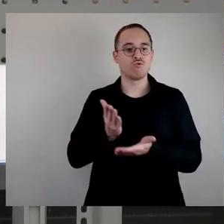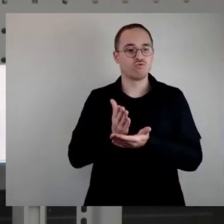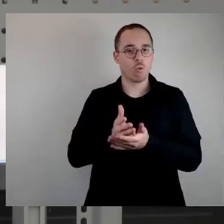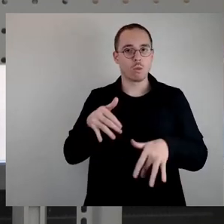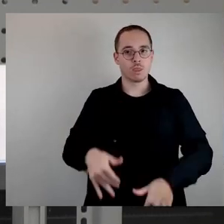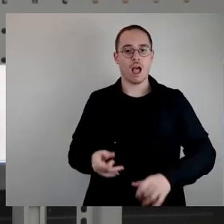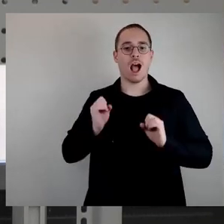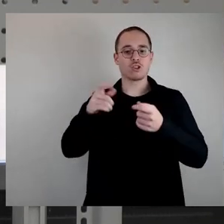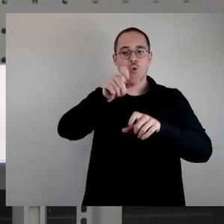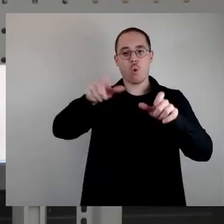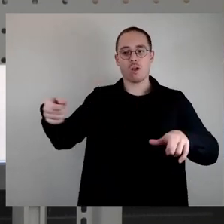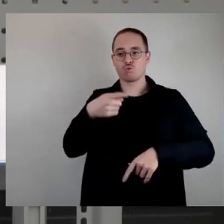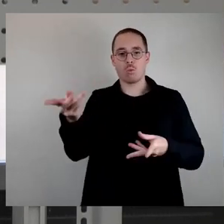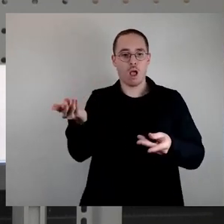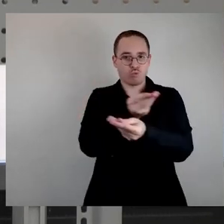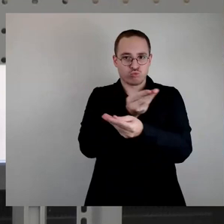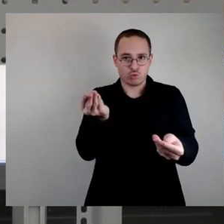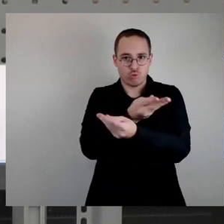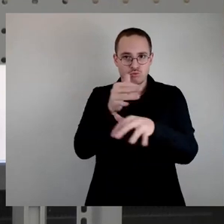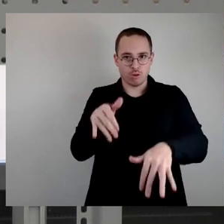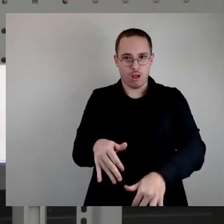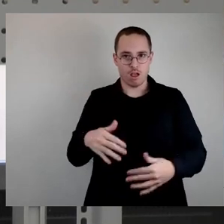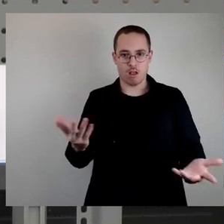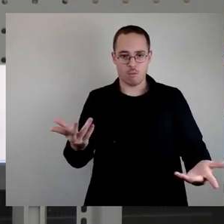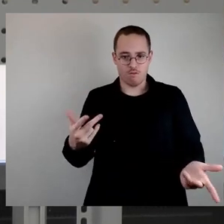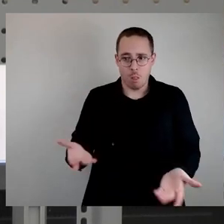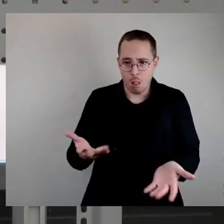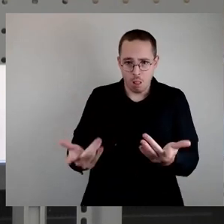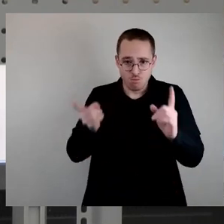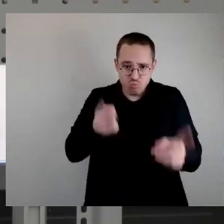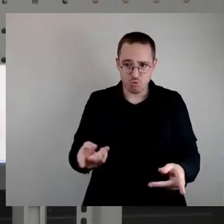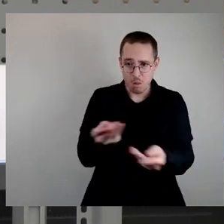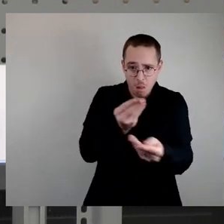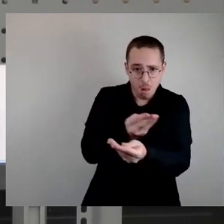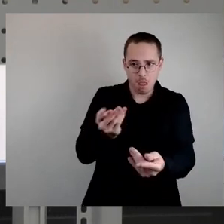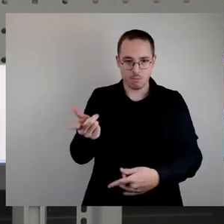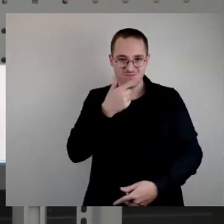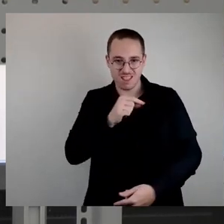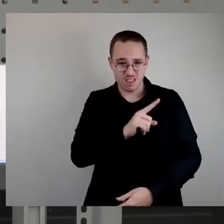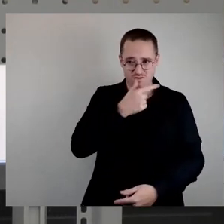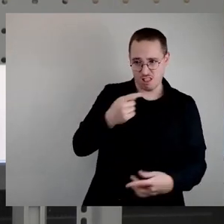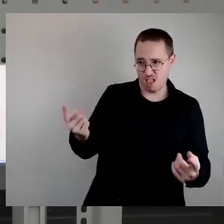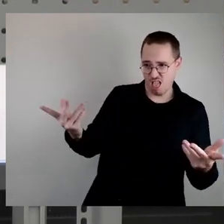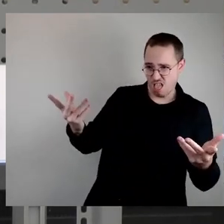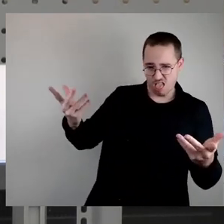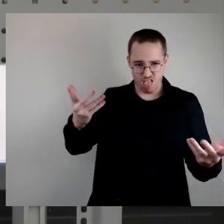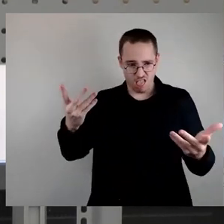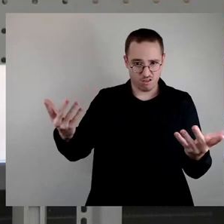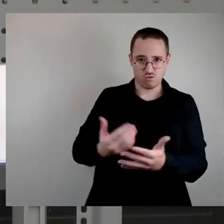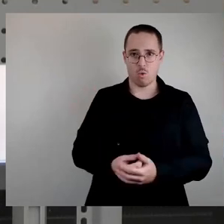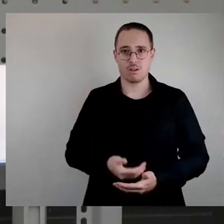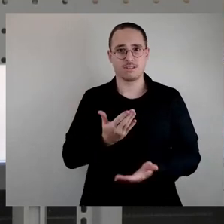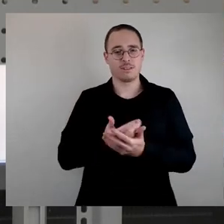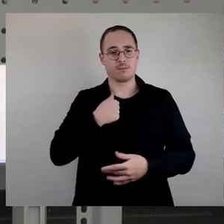zum Austausch zu drängen, die vielleicht gar nicht miteinander reden wollen. Insofern sehe ich wenig Chancen, dass dieser Antrag irgendwas bewegt. Wer